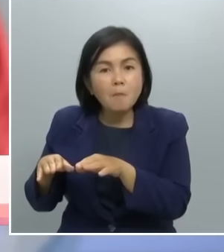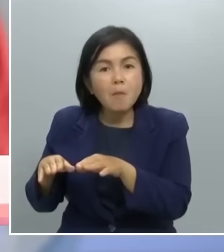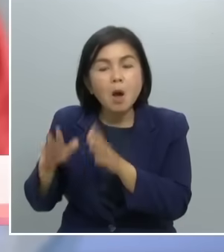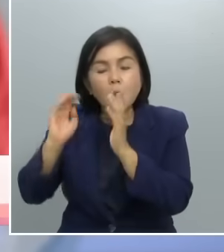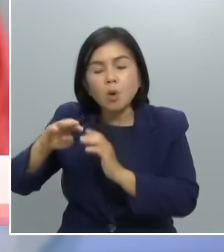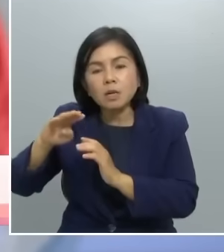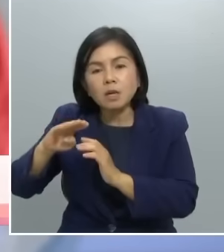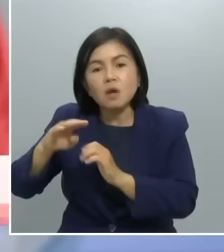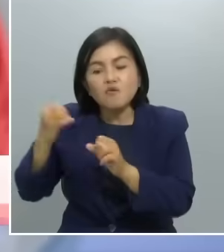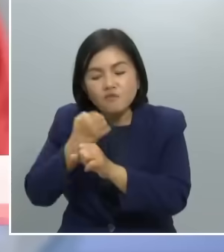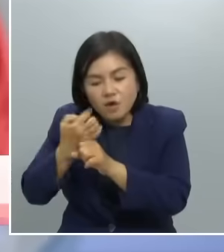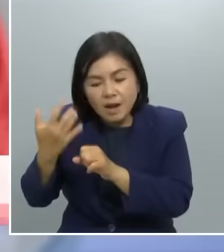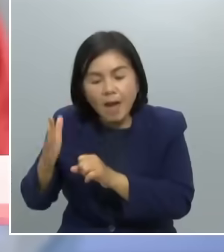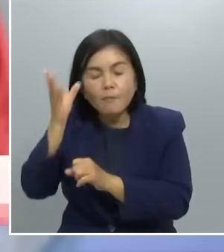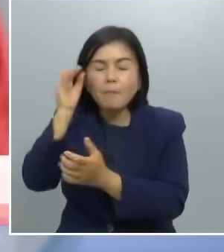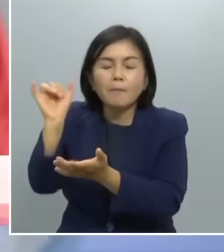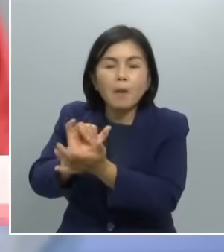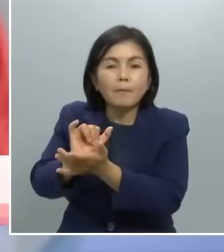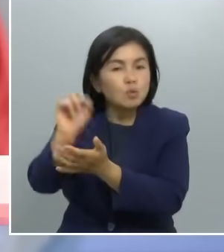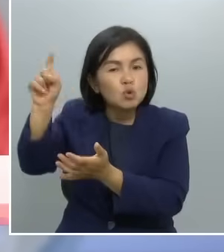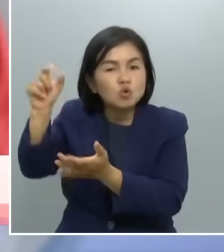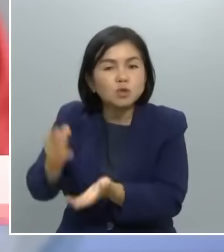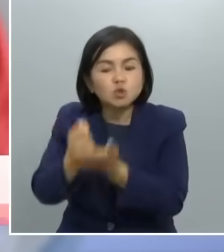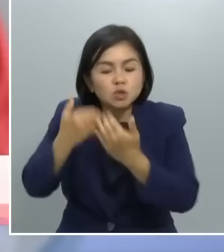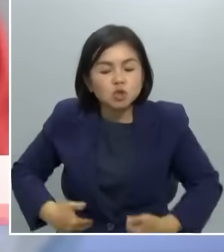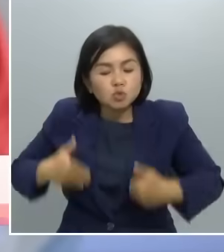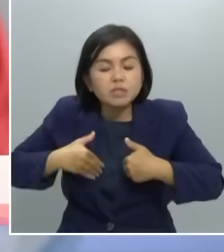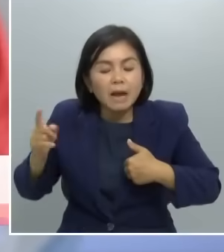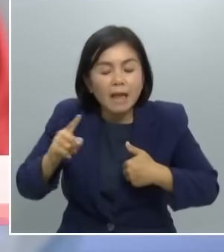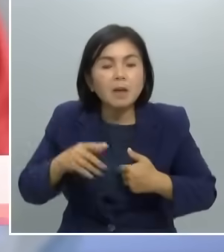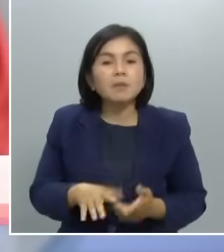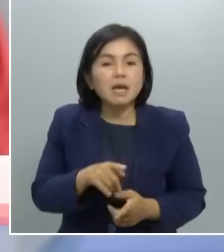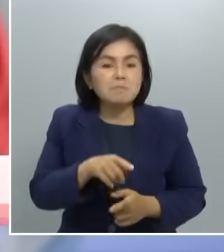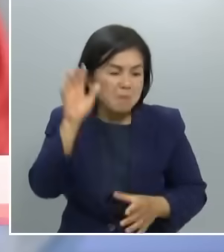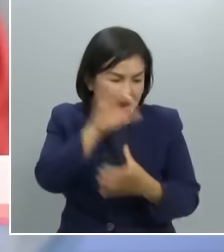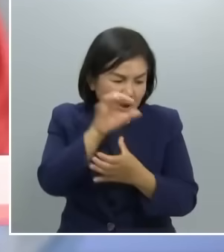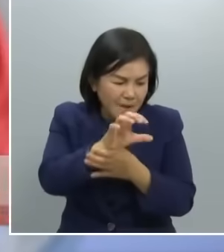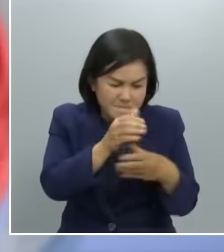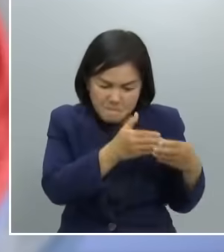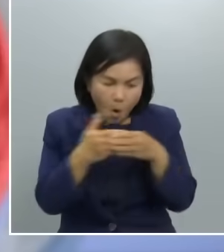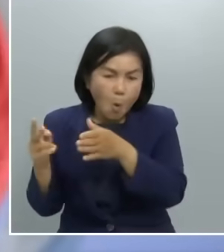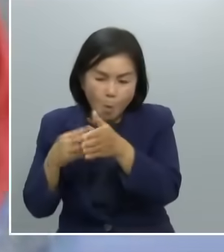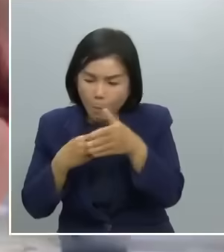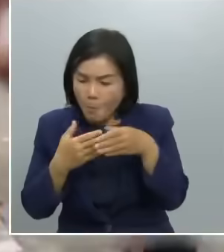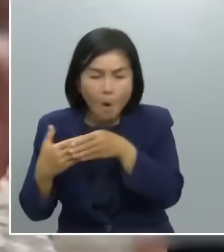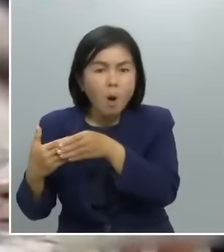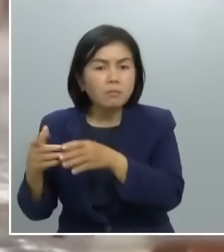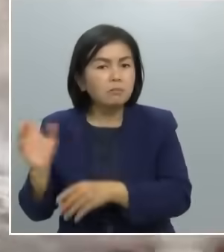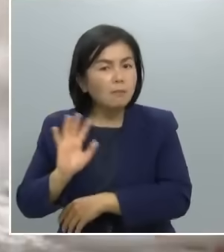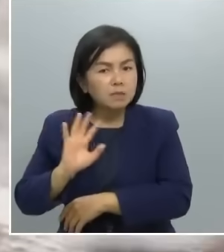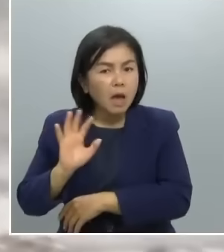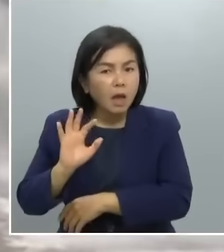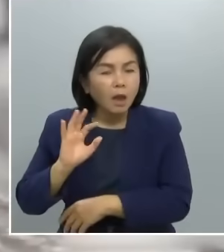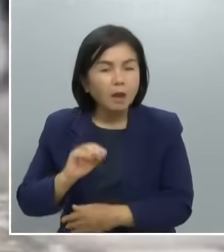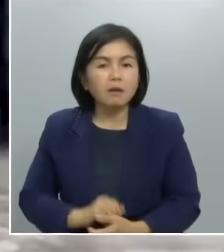ที่ฝึกแล้วเป็นลมหล่นมาไม่ใช่ลากปิดหิ้วมาในระยะไกลโดยที่ไม่ดูแล คุณผู้ช